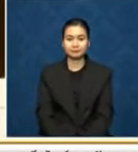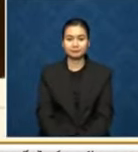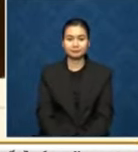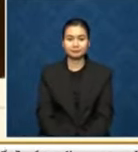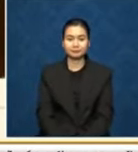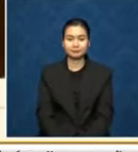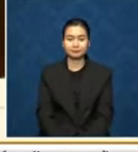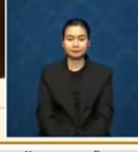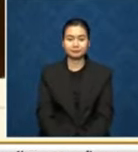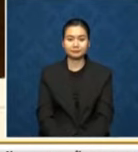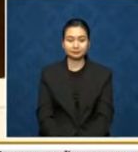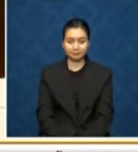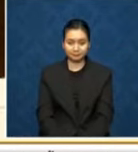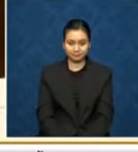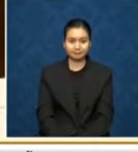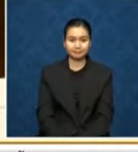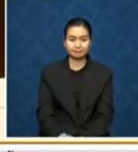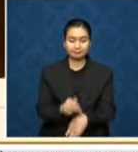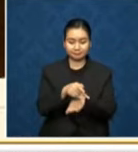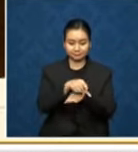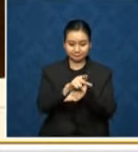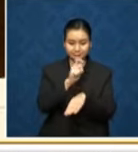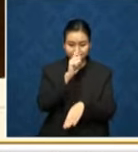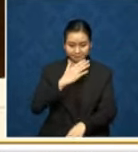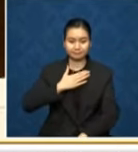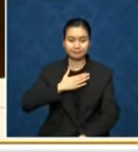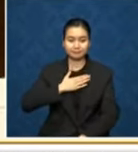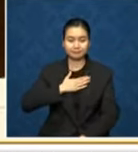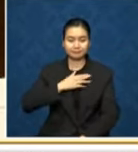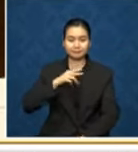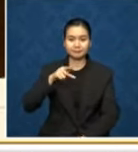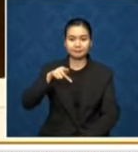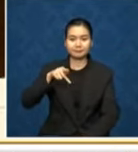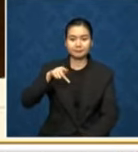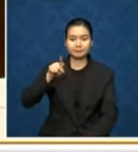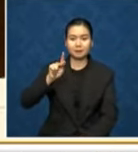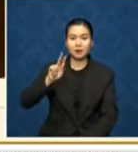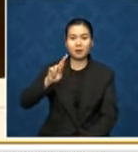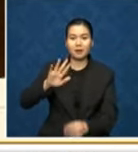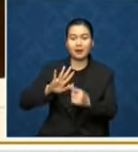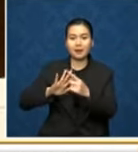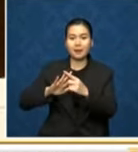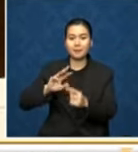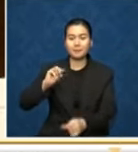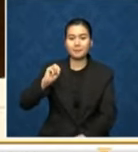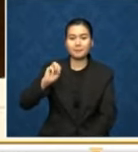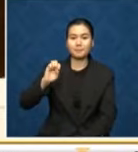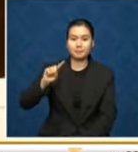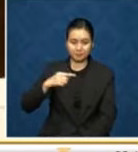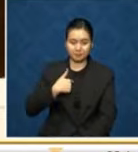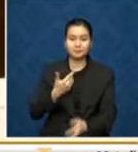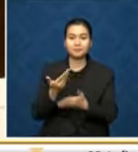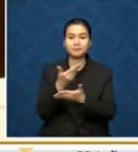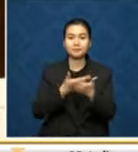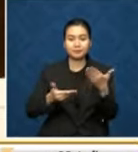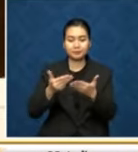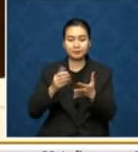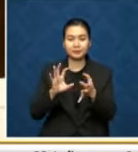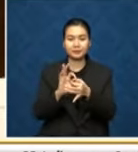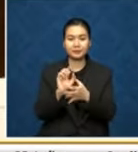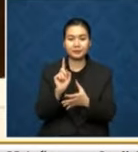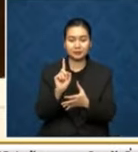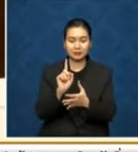ครับกราบเรียนท่านประธานสภาที่เคารพปรเมศจินารวมไทยสร้างชาติสุราษฎร์ธานีนะครับก็หารือนำเรียนผ่านท่